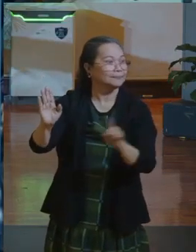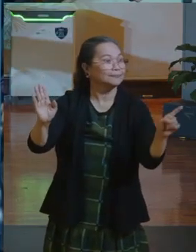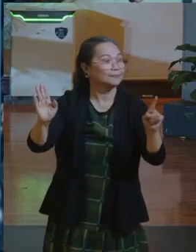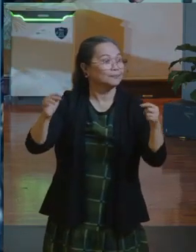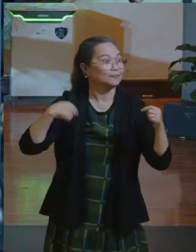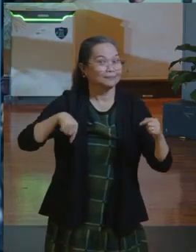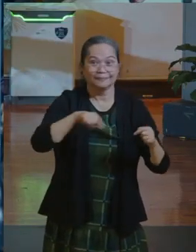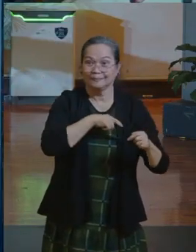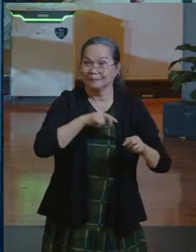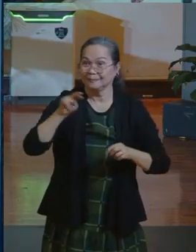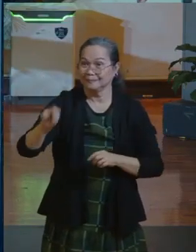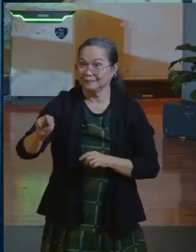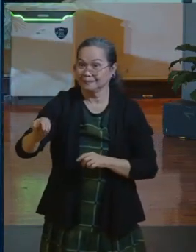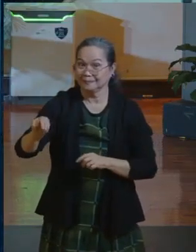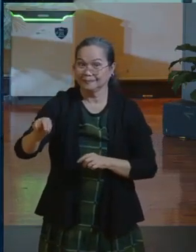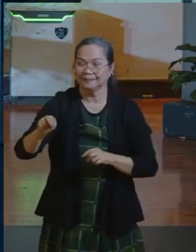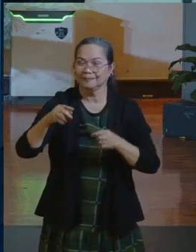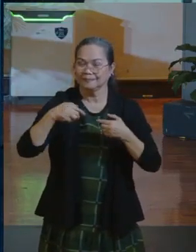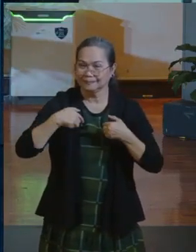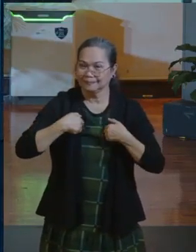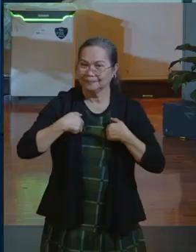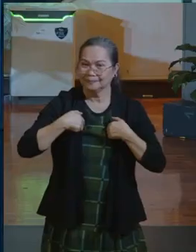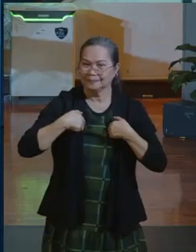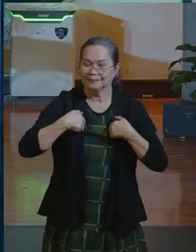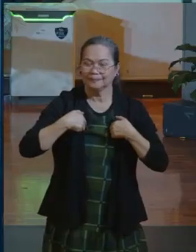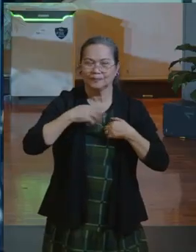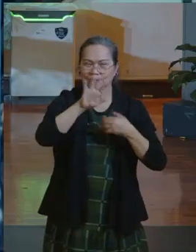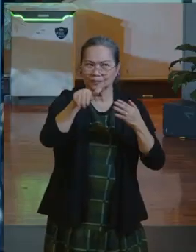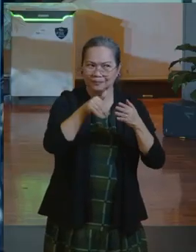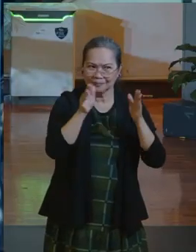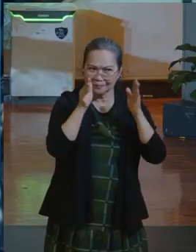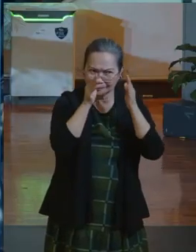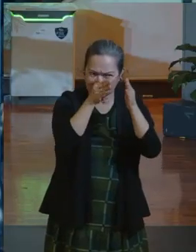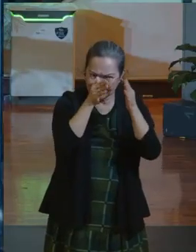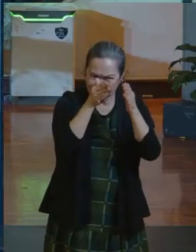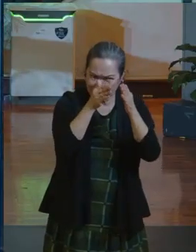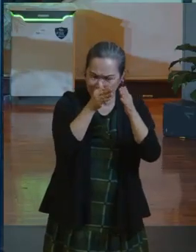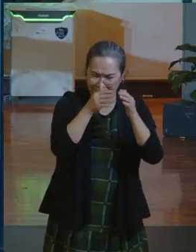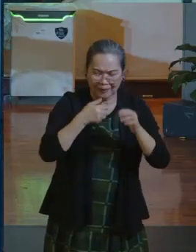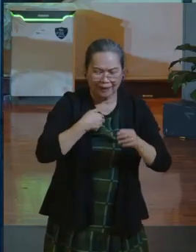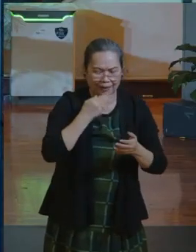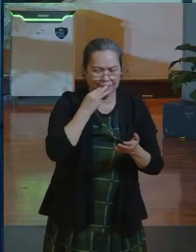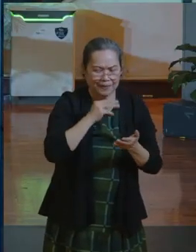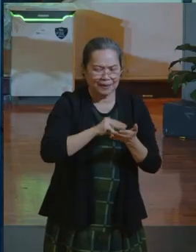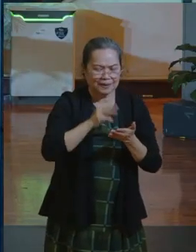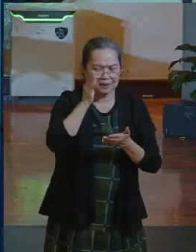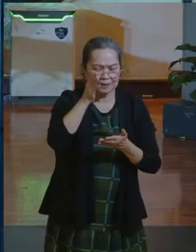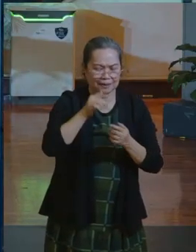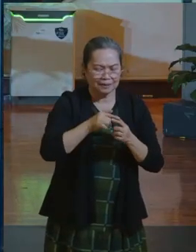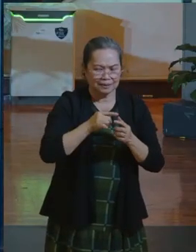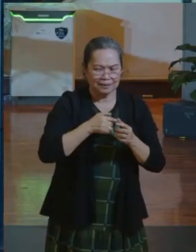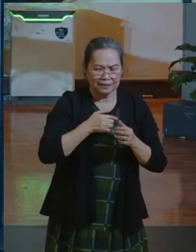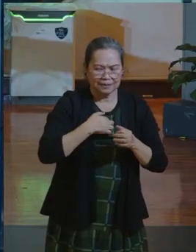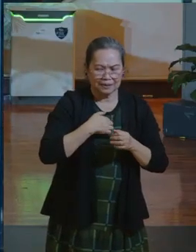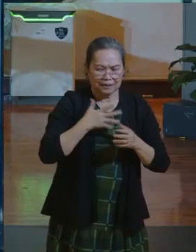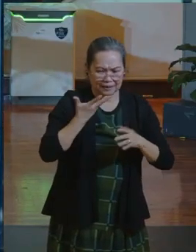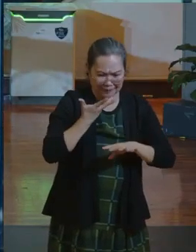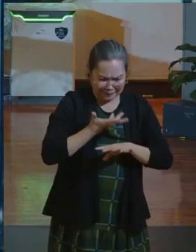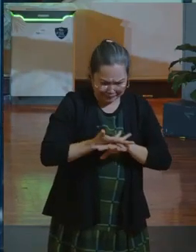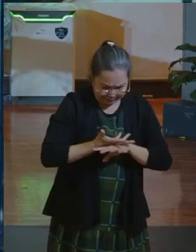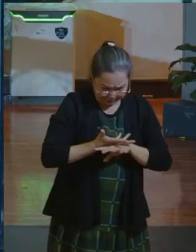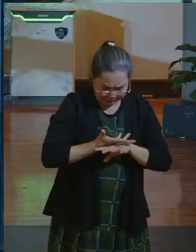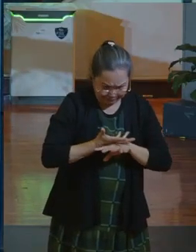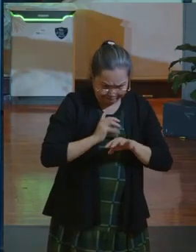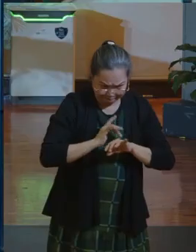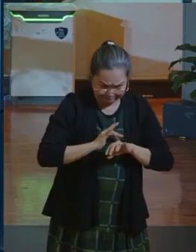pangangailangan at maglilihis ang atensyon ng iba mula dun sa mensahero patungo sa message.